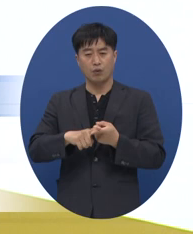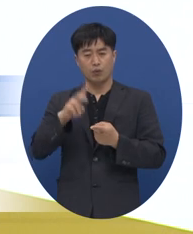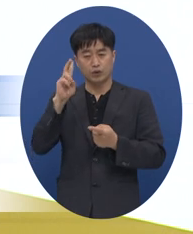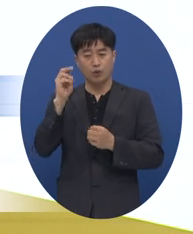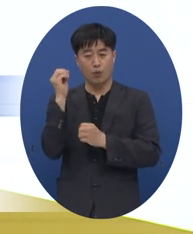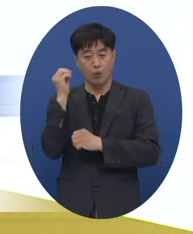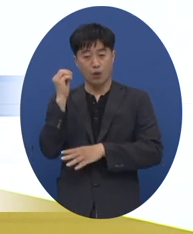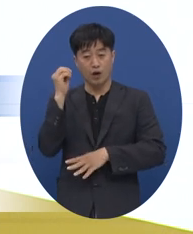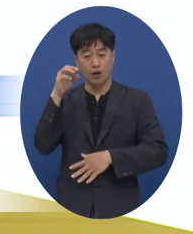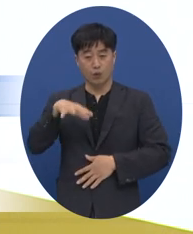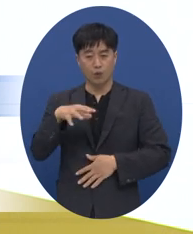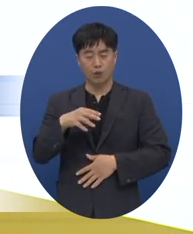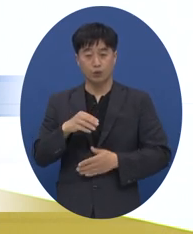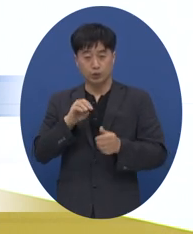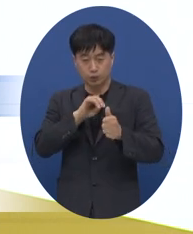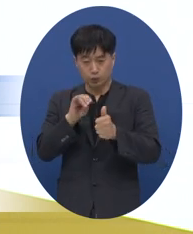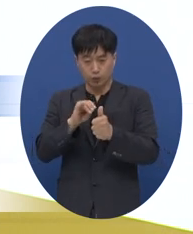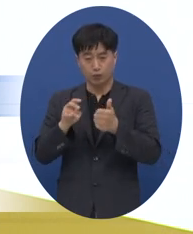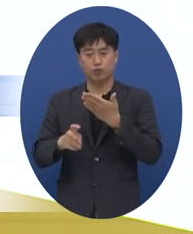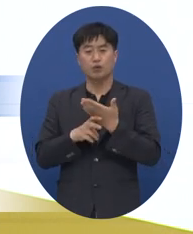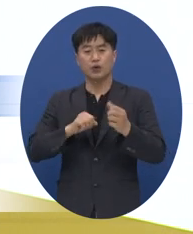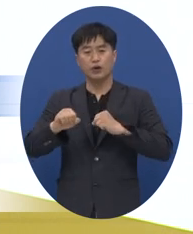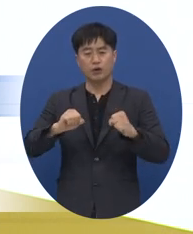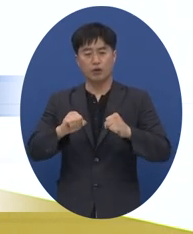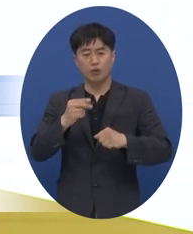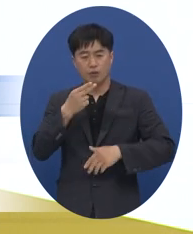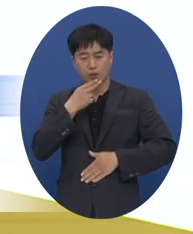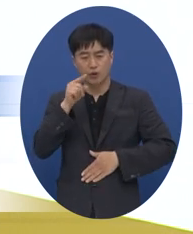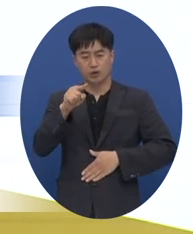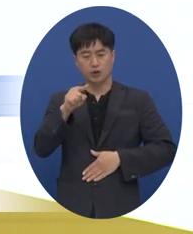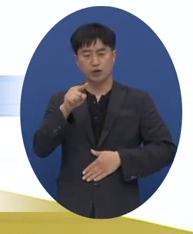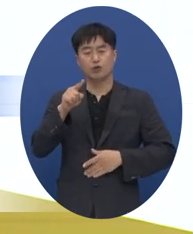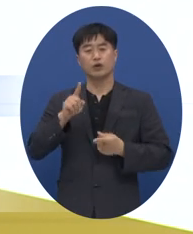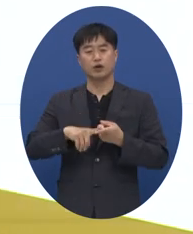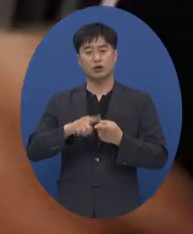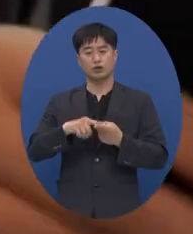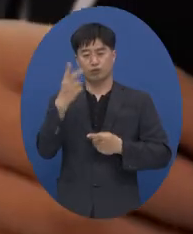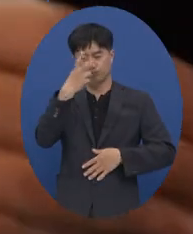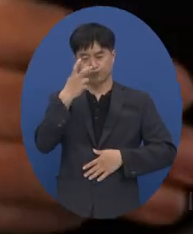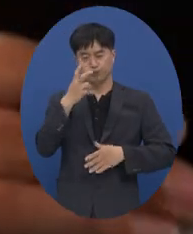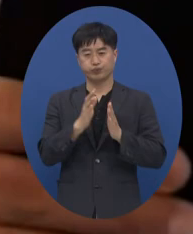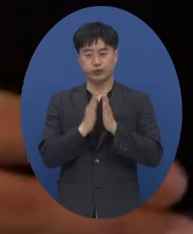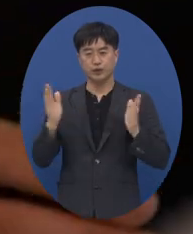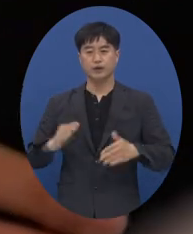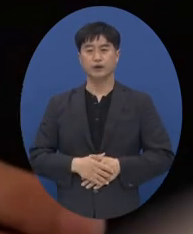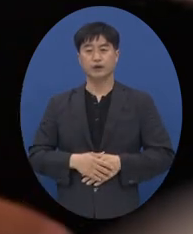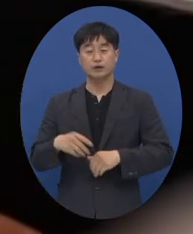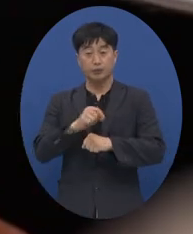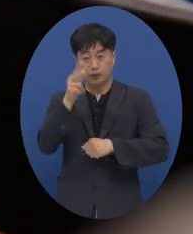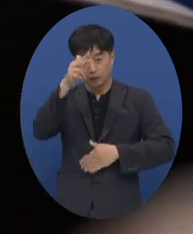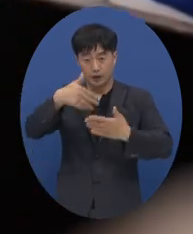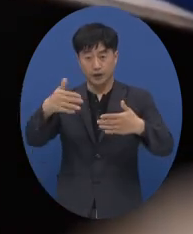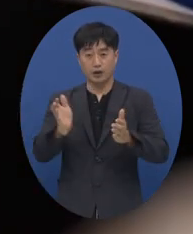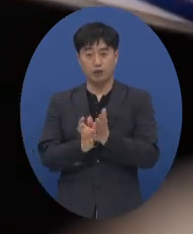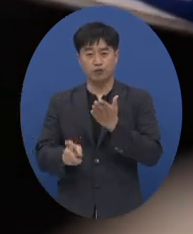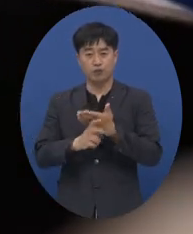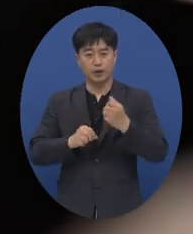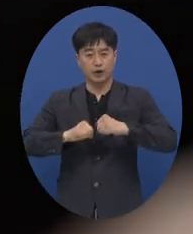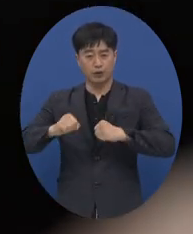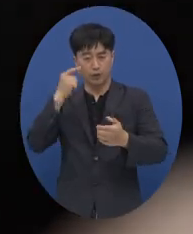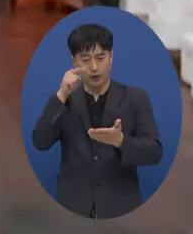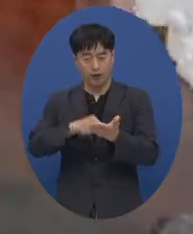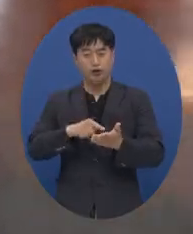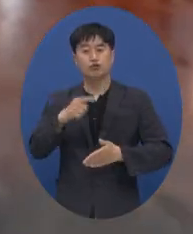혹시 원산지를 속이는 그런 불법 행위는 없는지 이런 부분에 수사를 같이. 도특사경은 불법 행위가